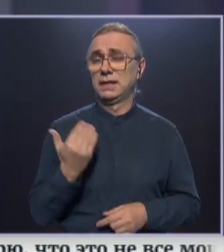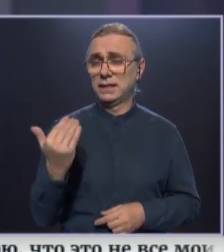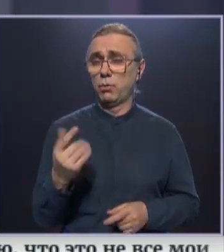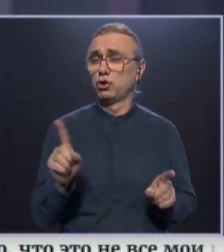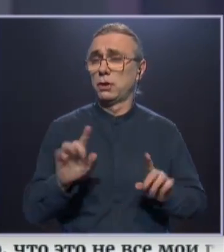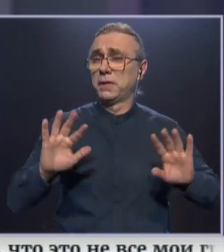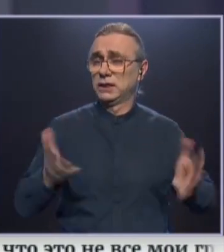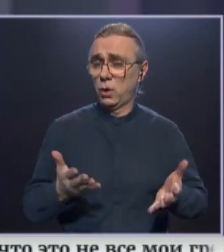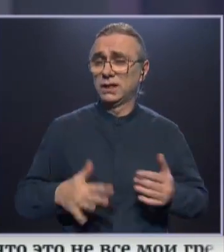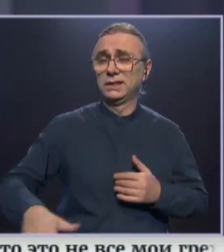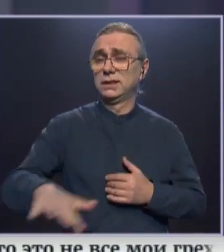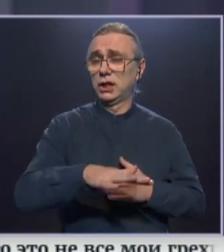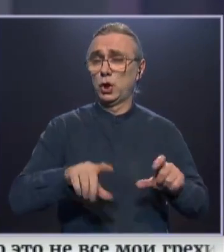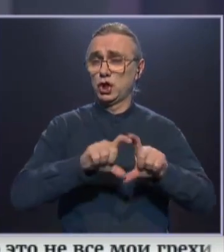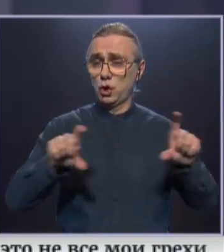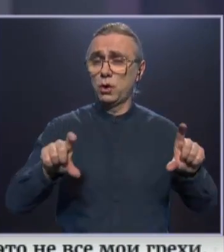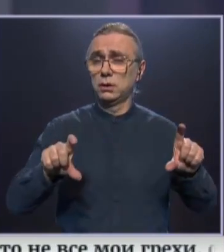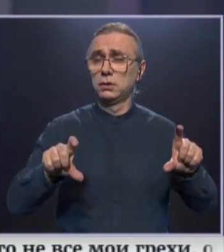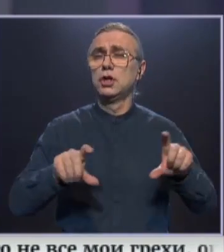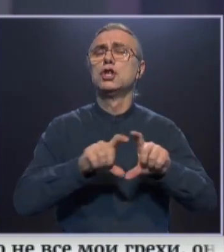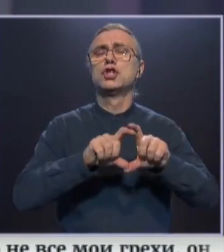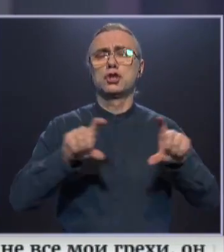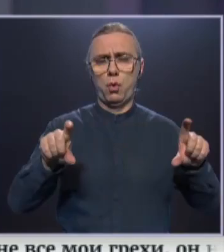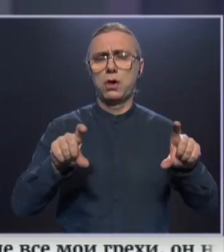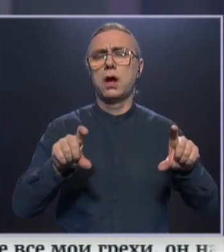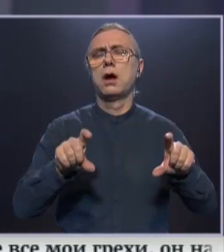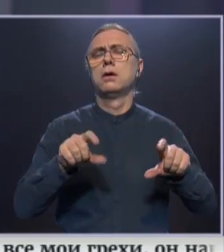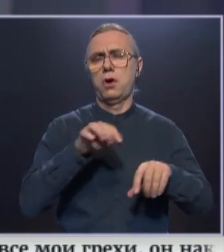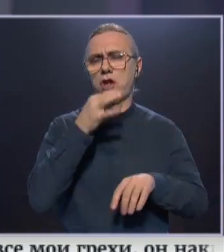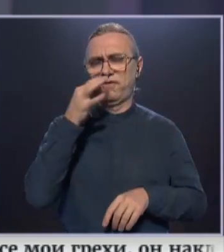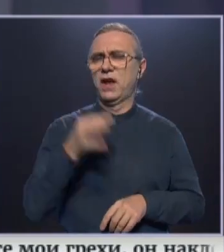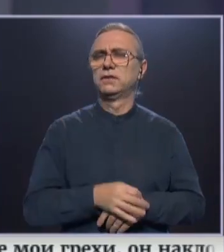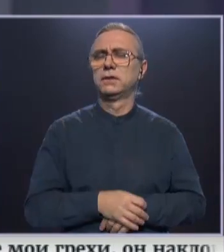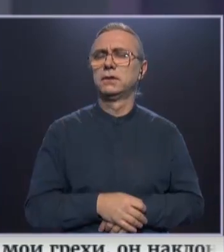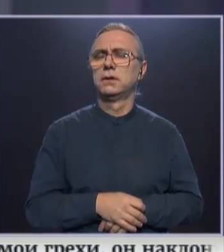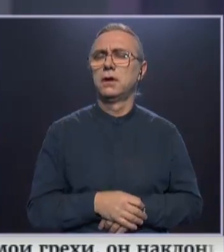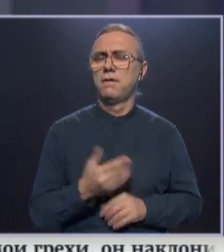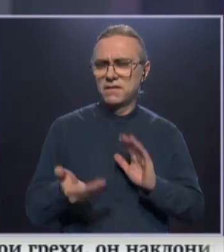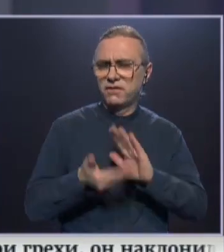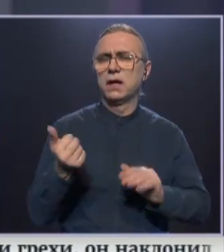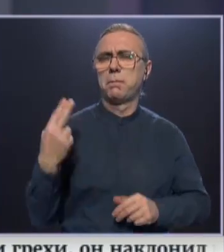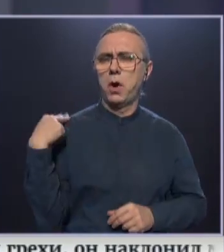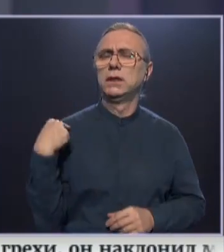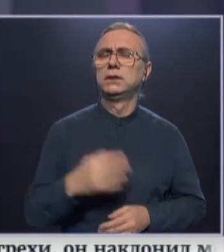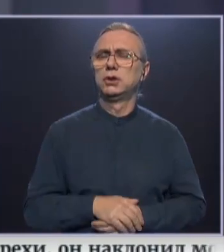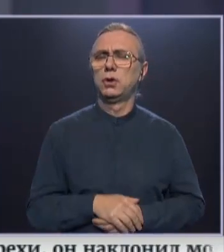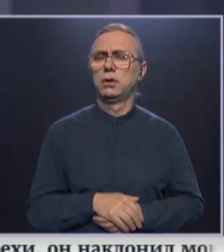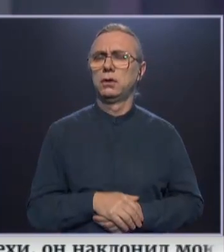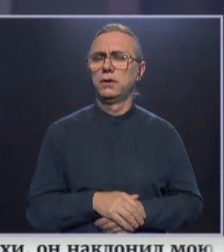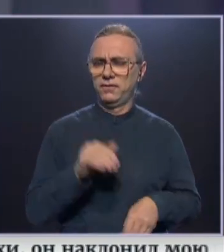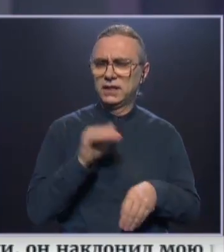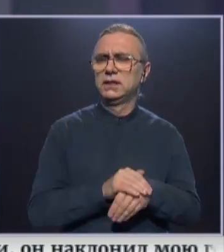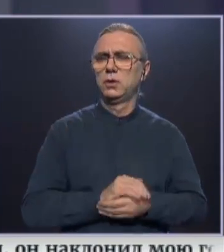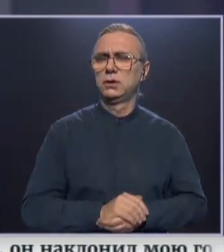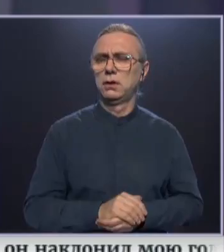школы, школа несет ответственность. Вызывайте полицию, снимайте побои. Эта ситуация не может остаться незамеченной. Ничего не